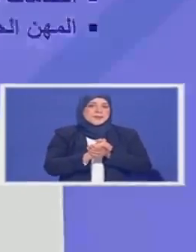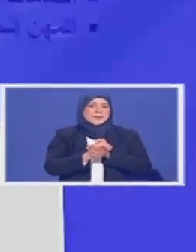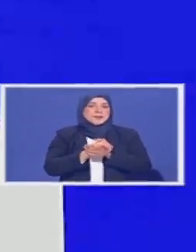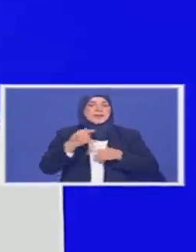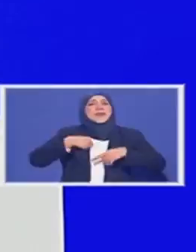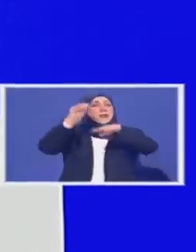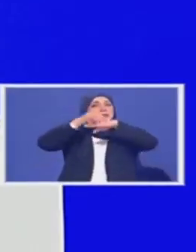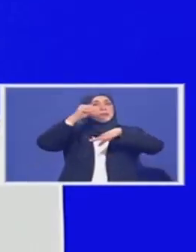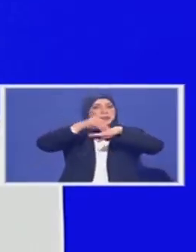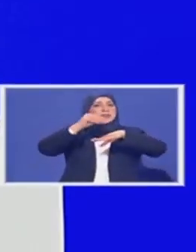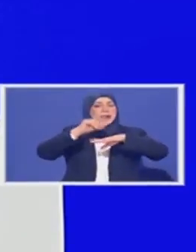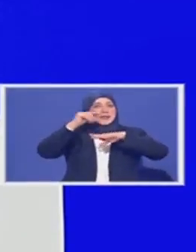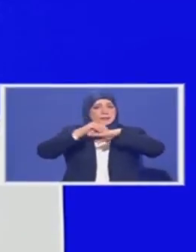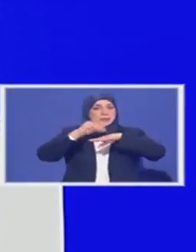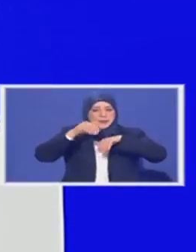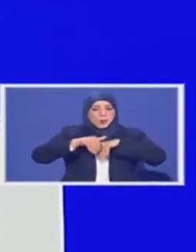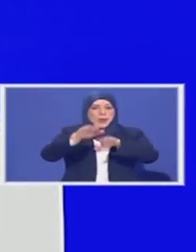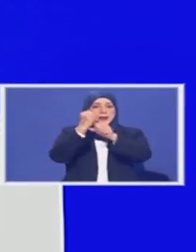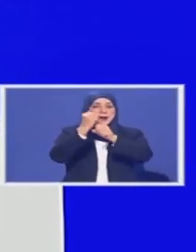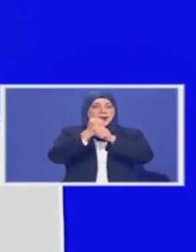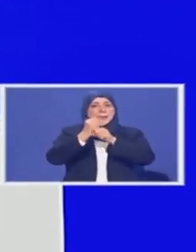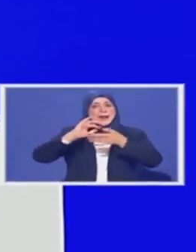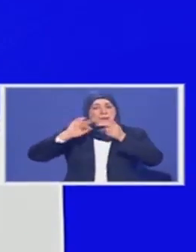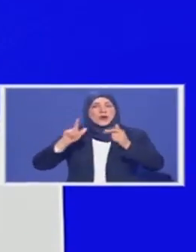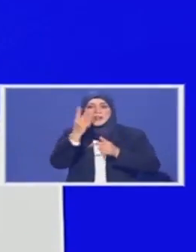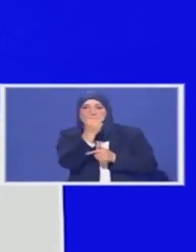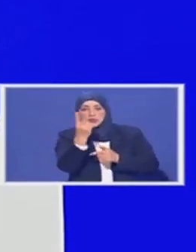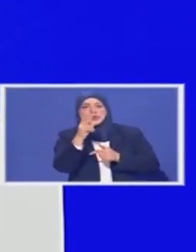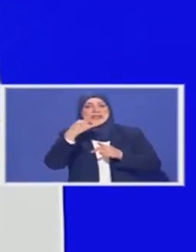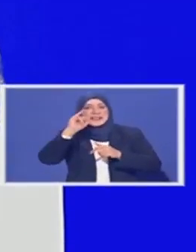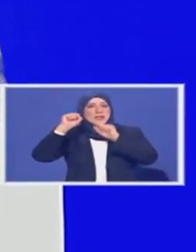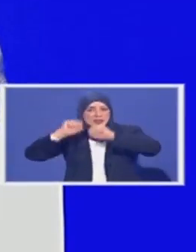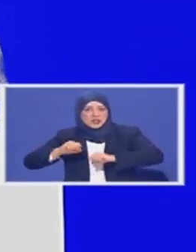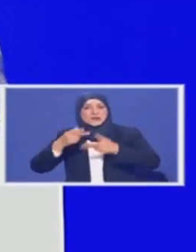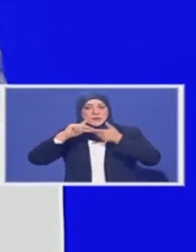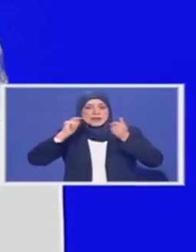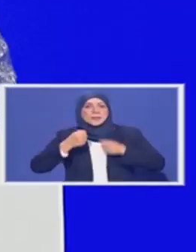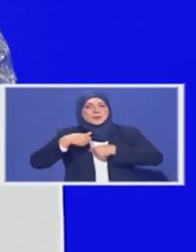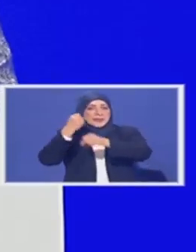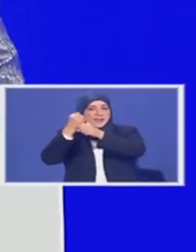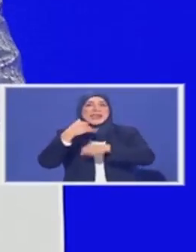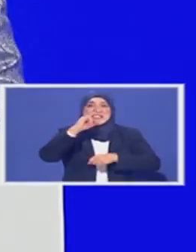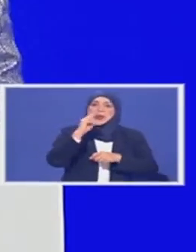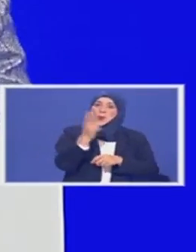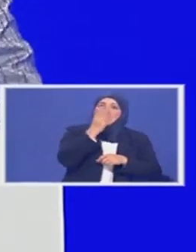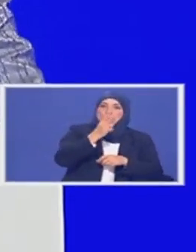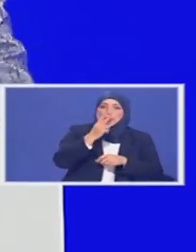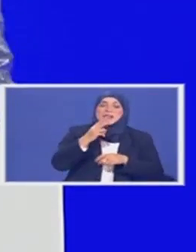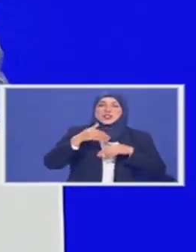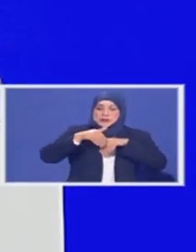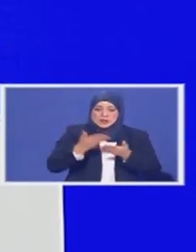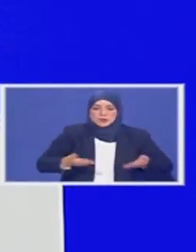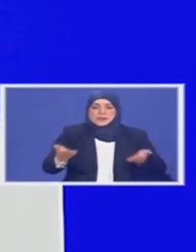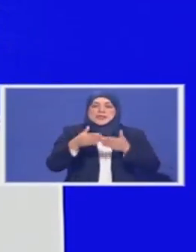التوصية أنه تواصل في العمل عن بعد. بالنسبة للقطاع الصناعي والأنشطة هي